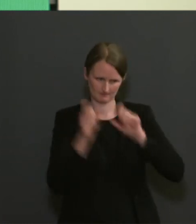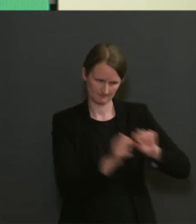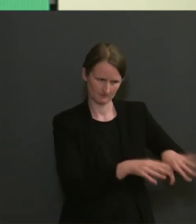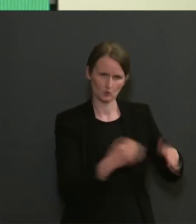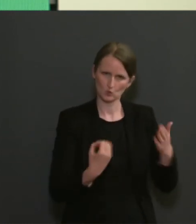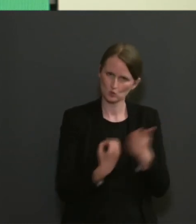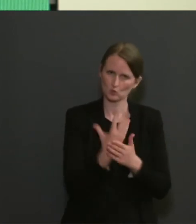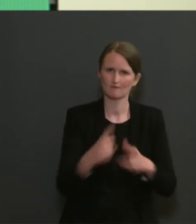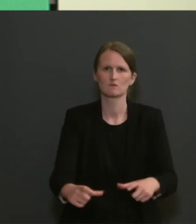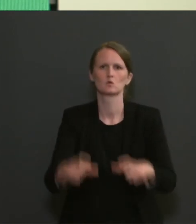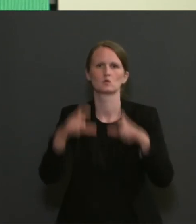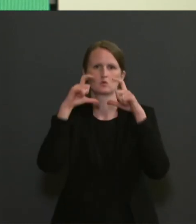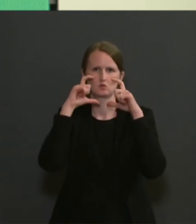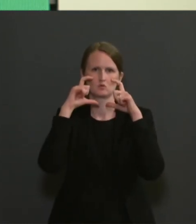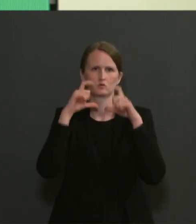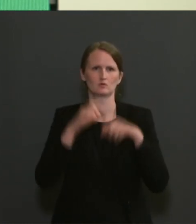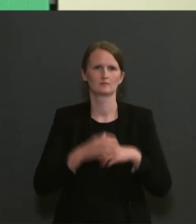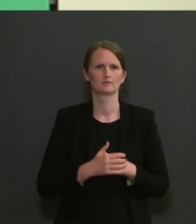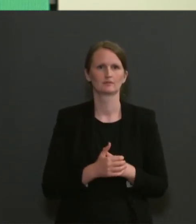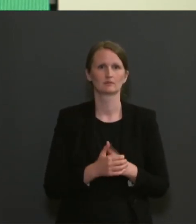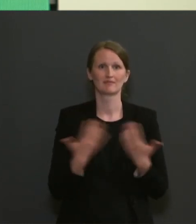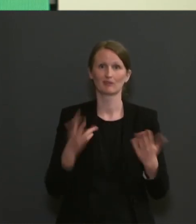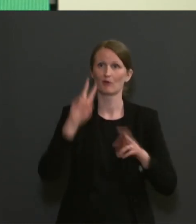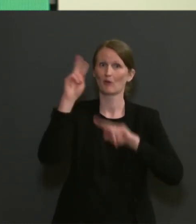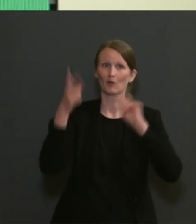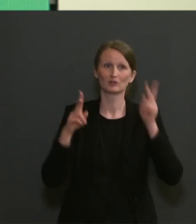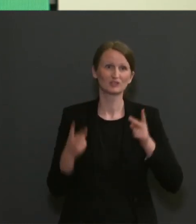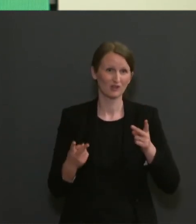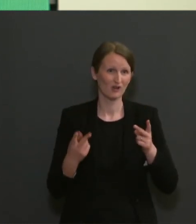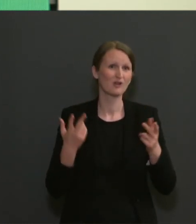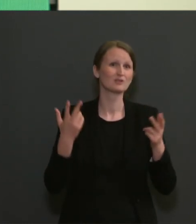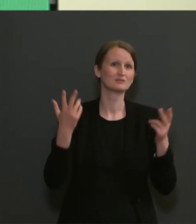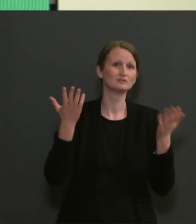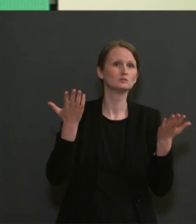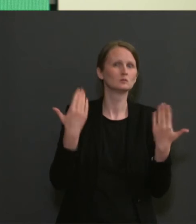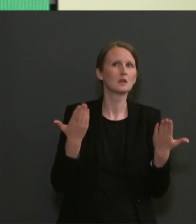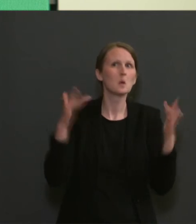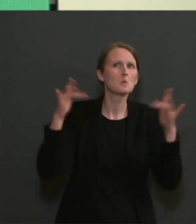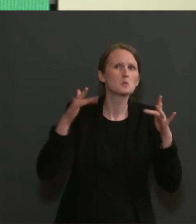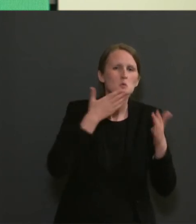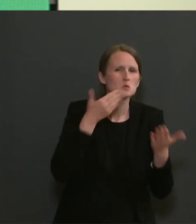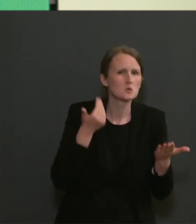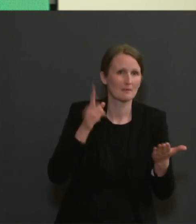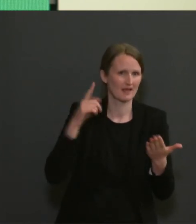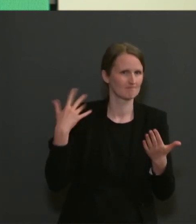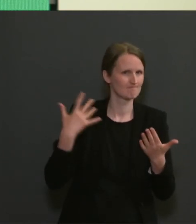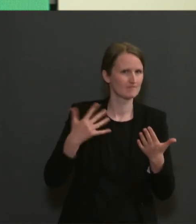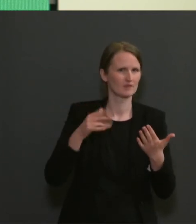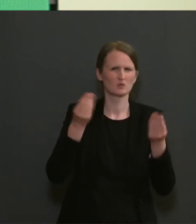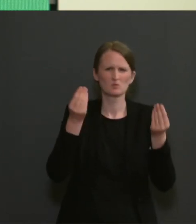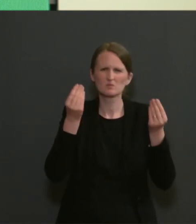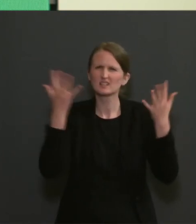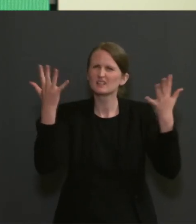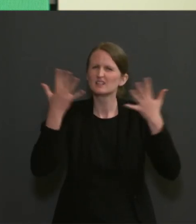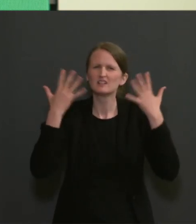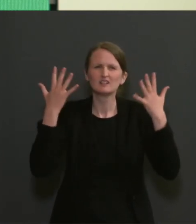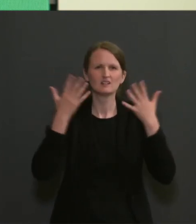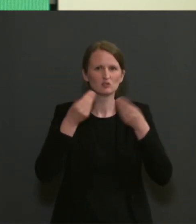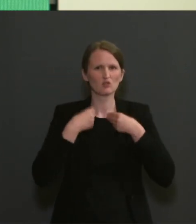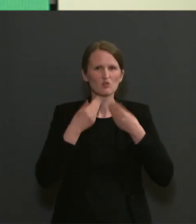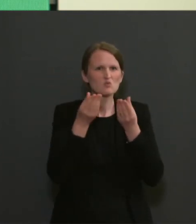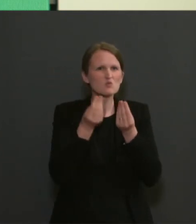actuellement, avec de la pluie par exemple, pas aujourd'hui mais d'autres jours, un masque mouillé ne filtre plus convenablement et doit être